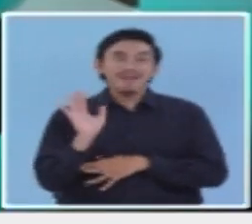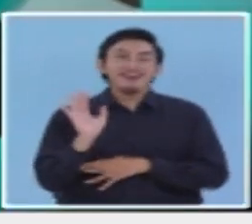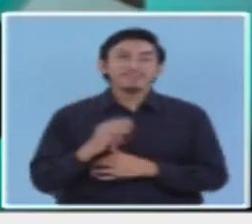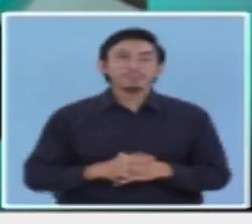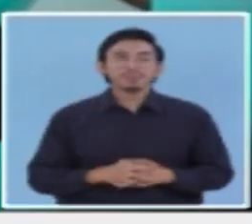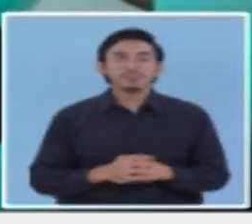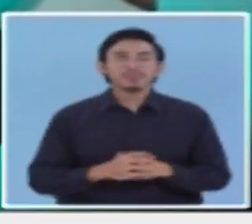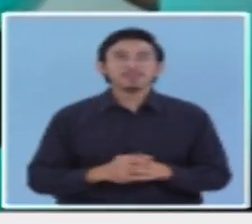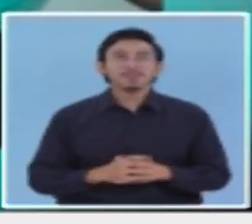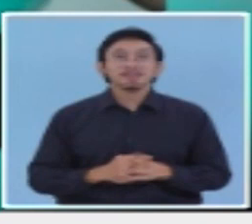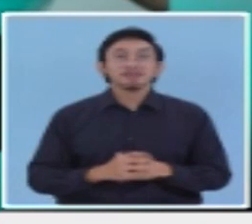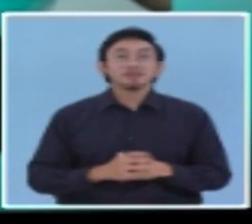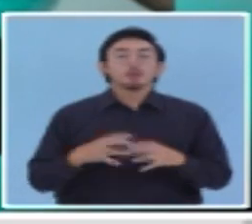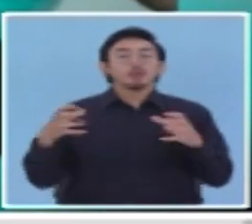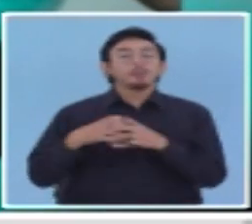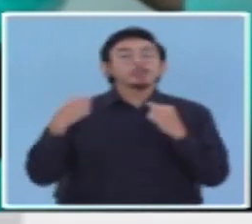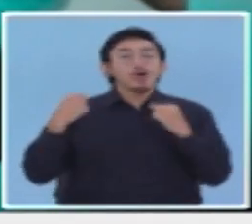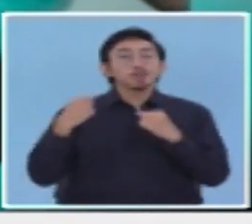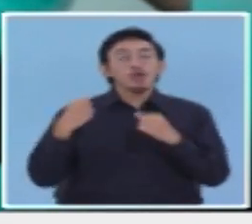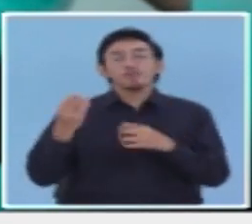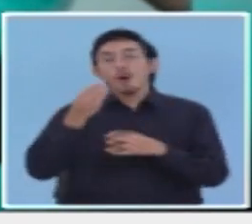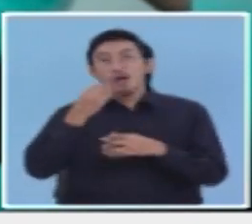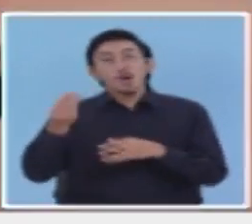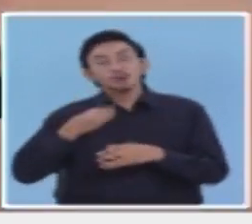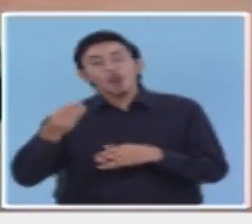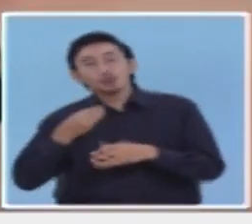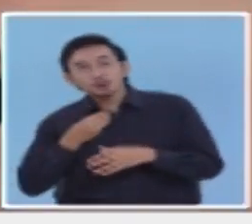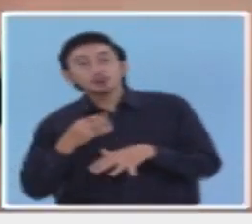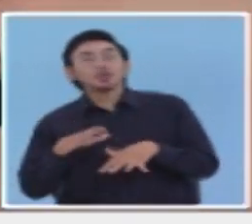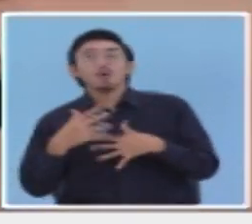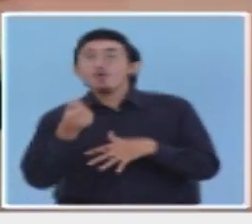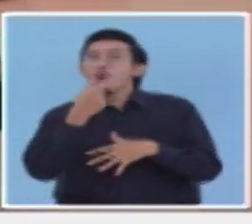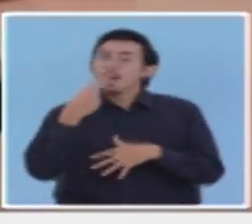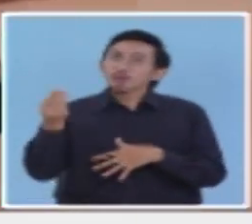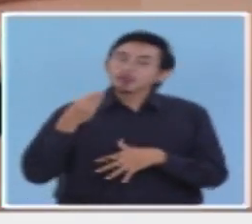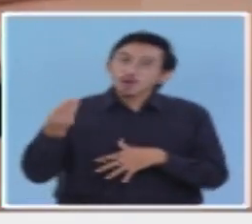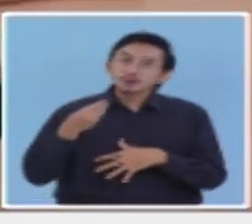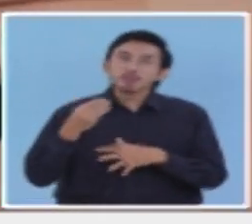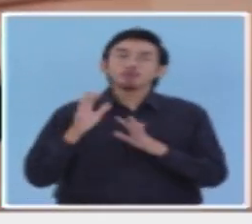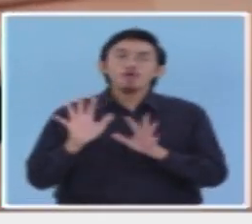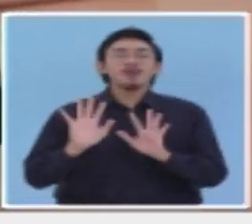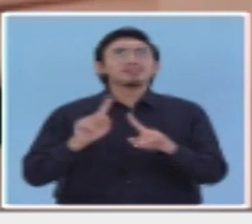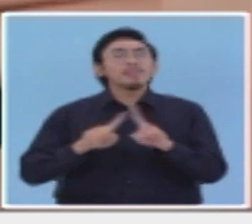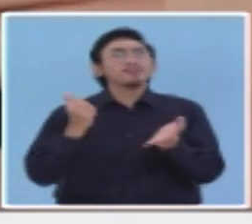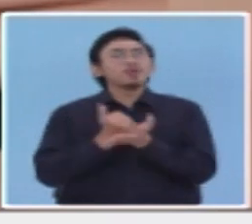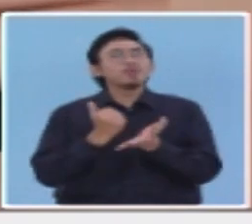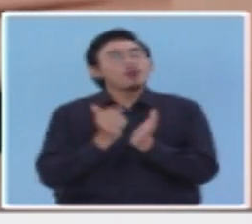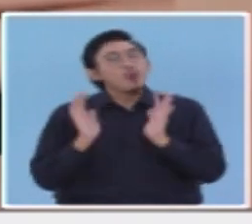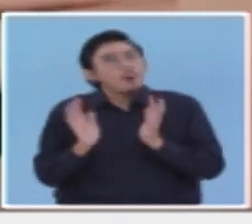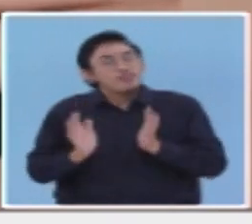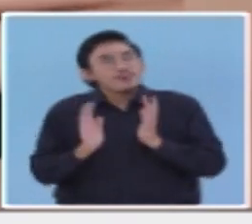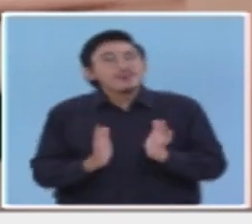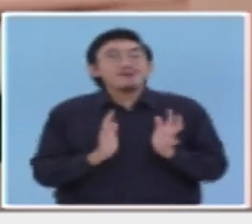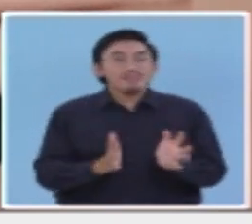makan, ngasih obat, ngecek tensi, suhu tuh enggak. Paling sering kalau misalkan saya lagi dicek, saya